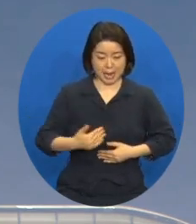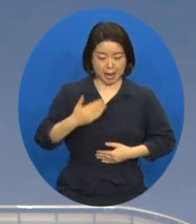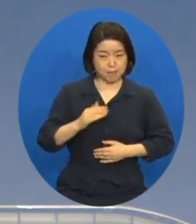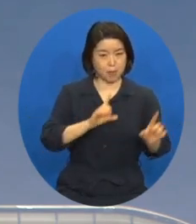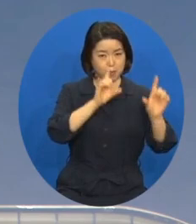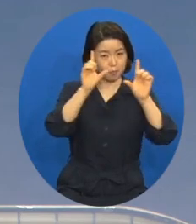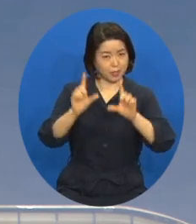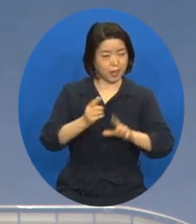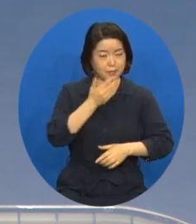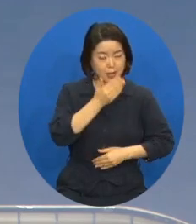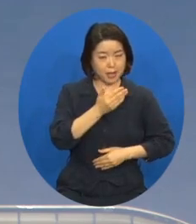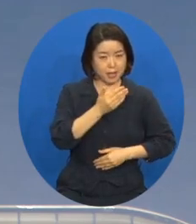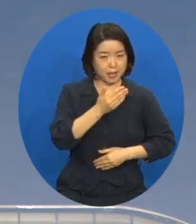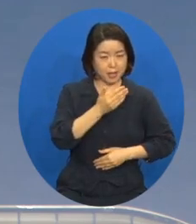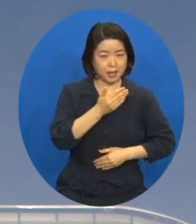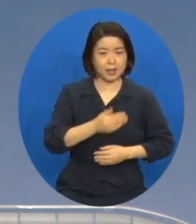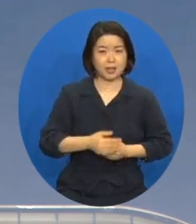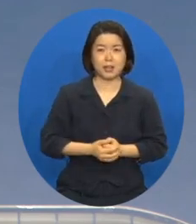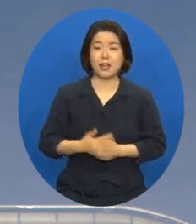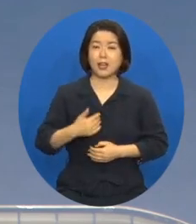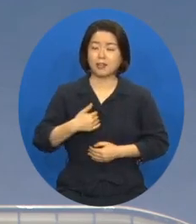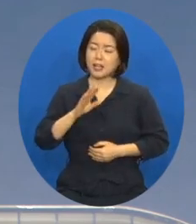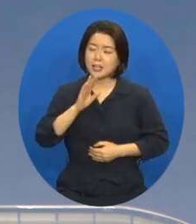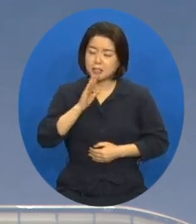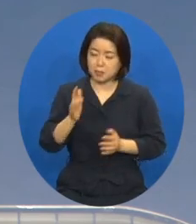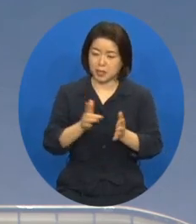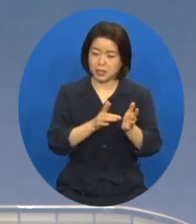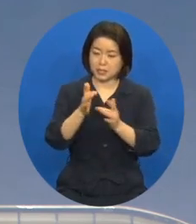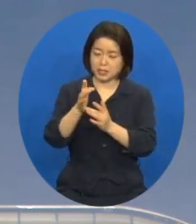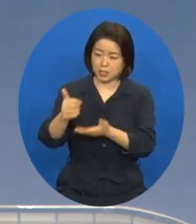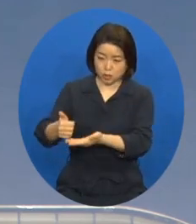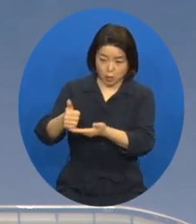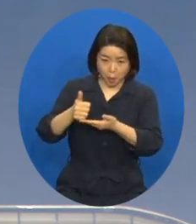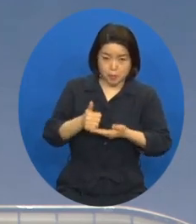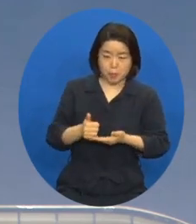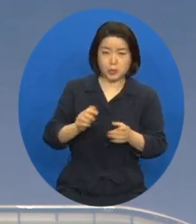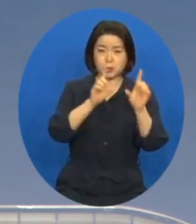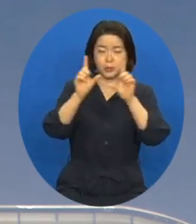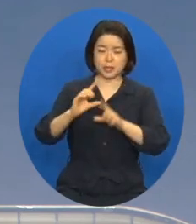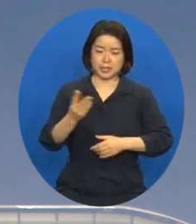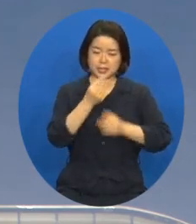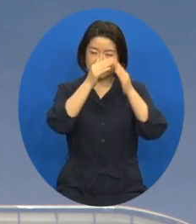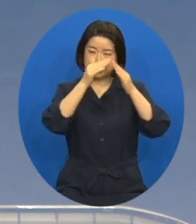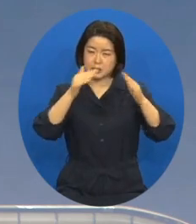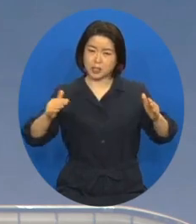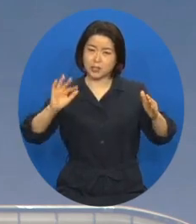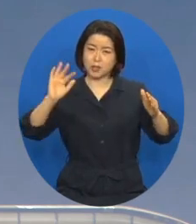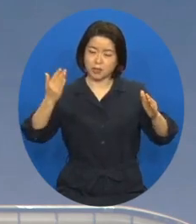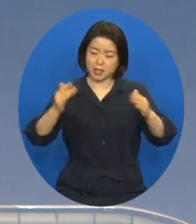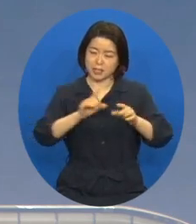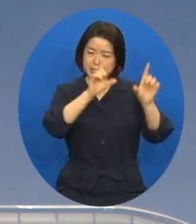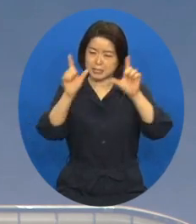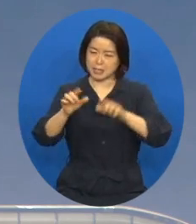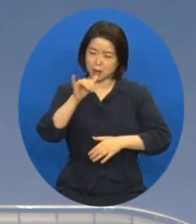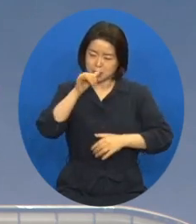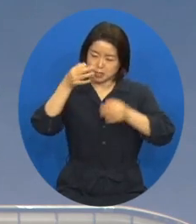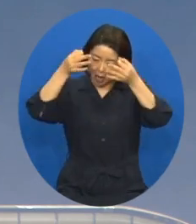삶을 살았나? 나는 정말 예수님을 모시고 사는 성전된 그런 삶을